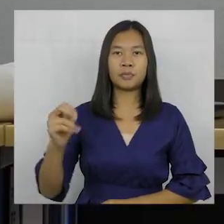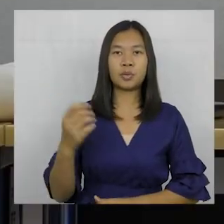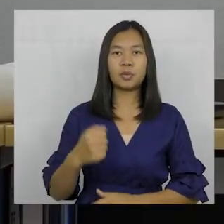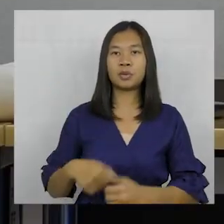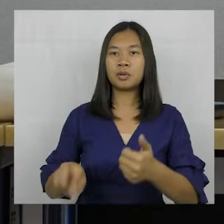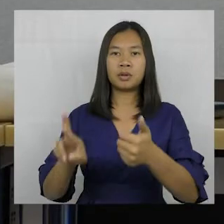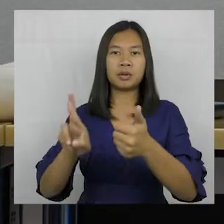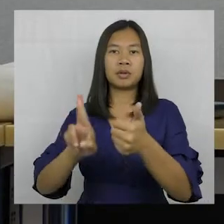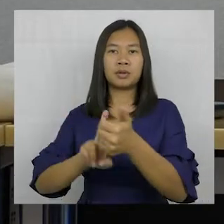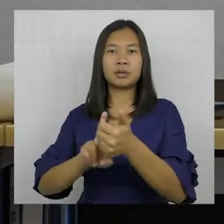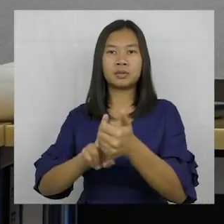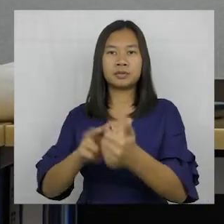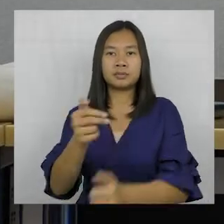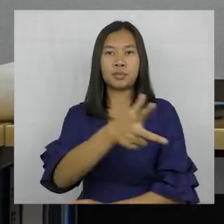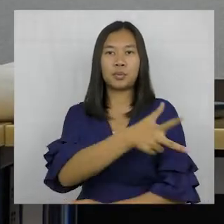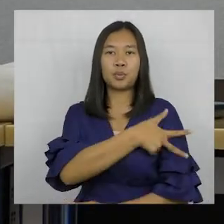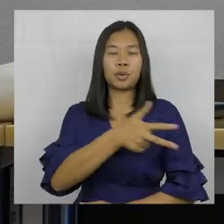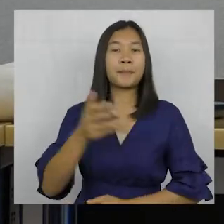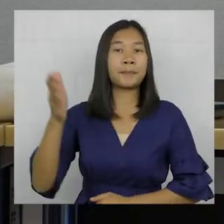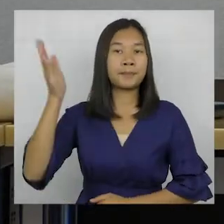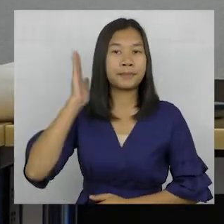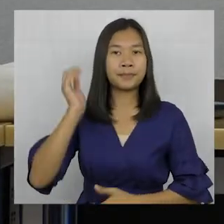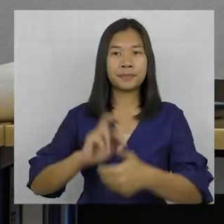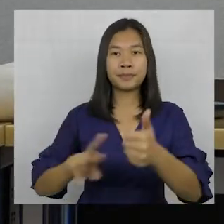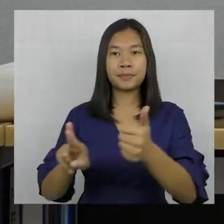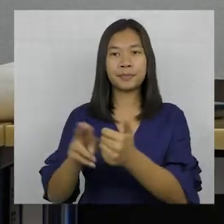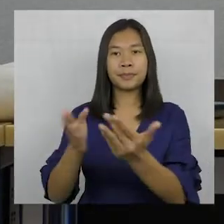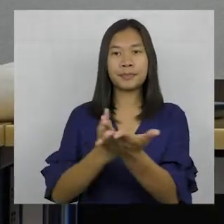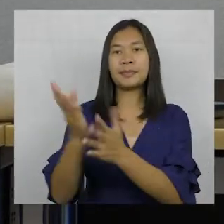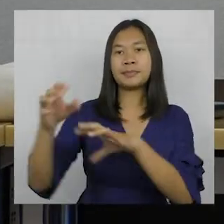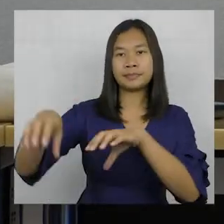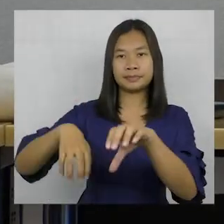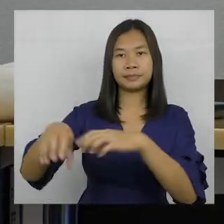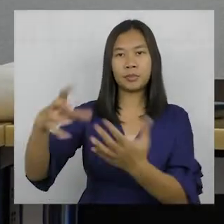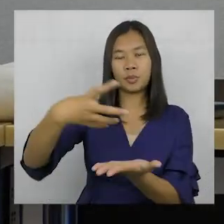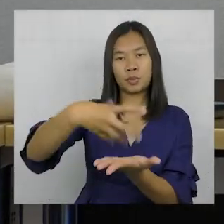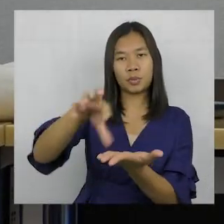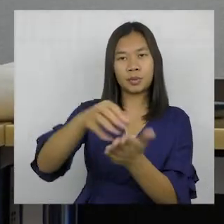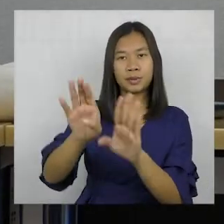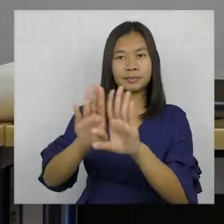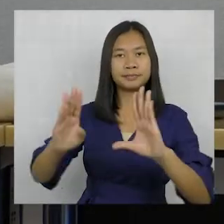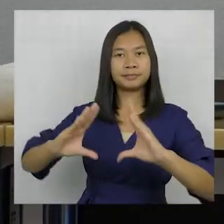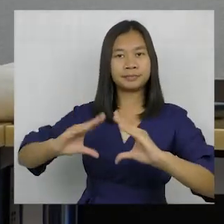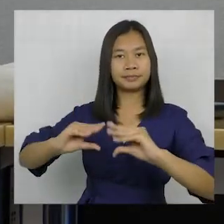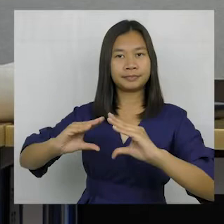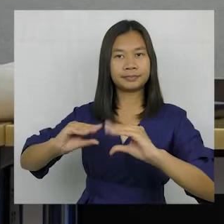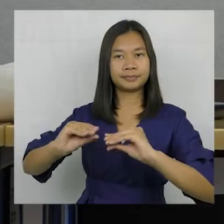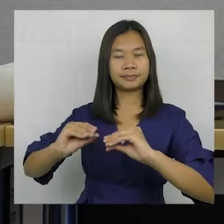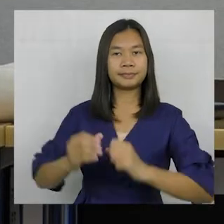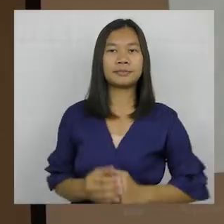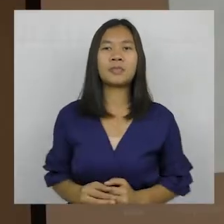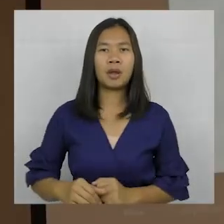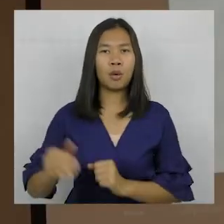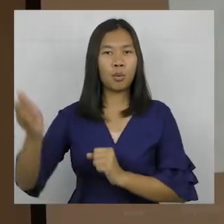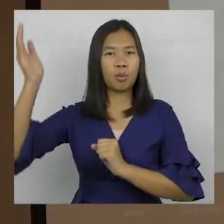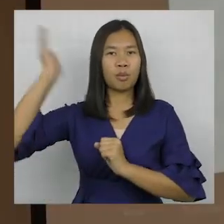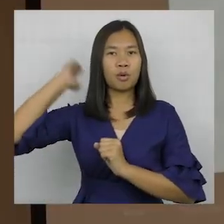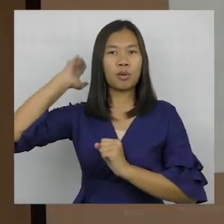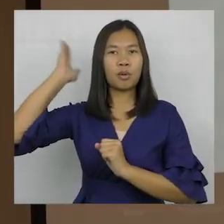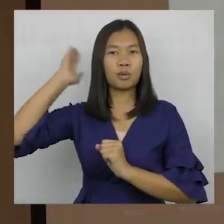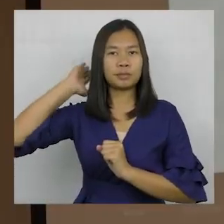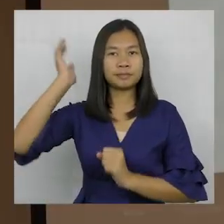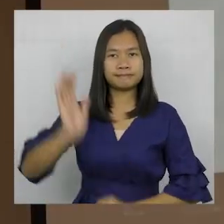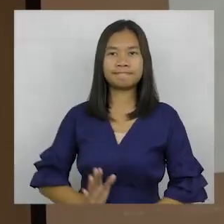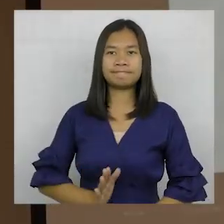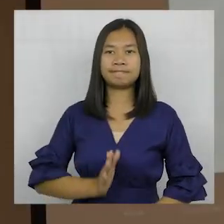โดยรองศาสตราจารย์ดร.จิติกิติเลิศไพศาลรองอธิการบดีฝ่ายบริหารกล่าวเปิดการประชุมจากนั้นเป็นการบรรยาย